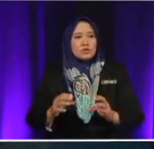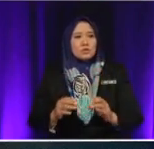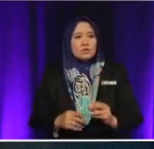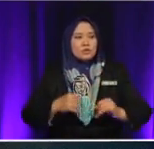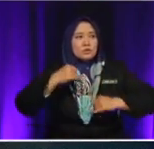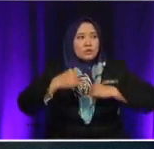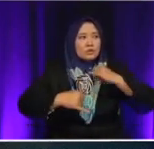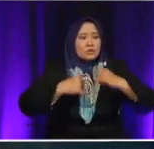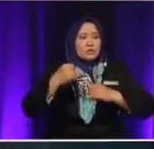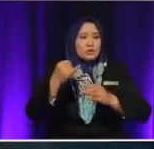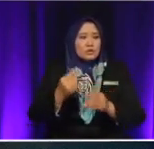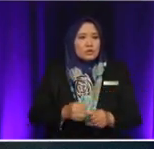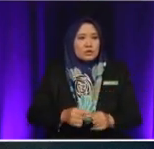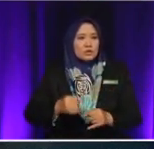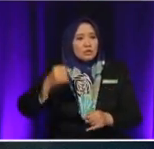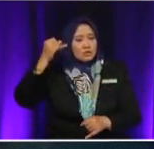kreatif? Okey, Alisa.